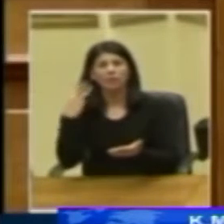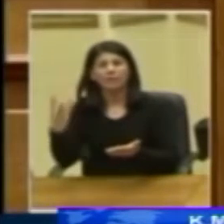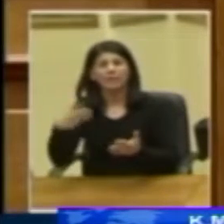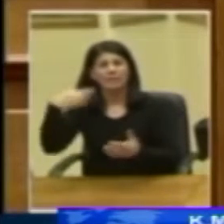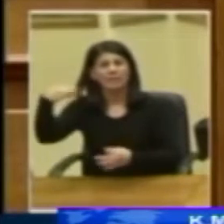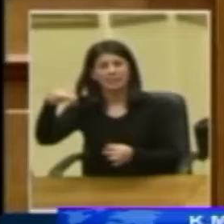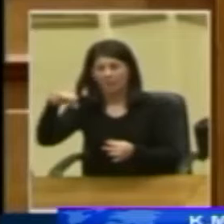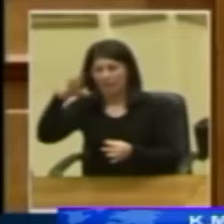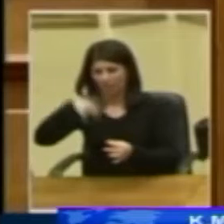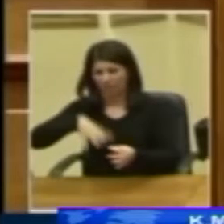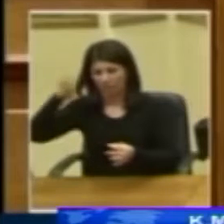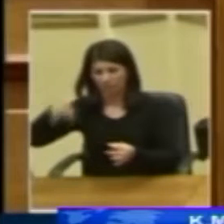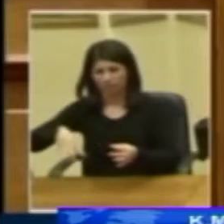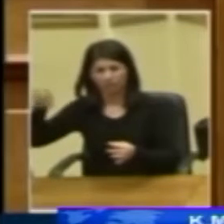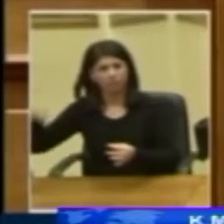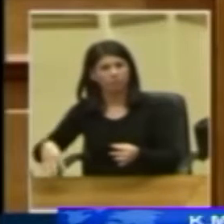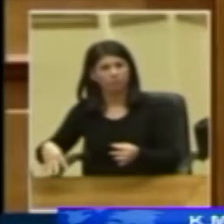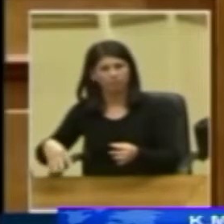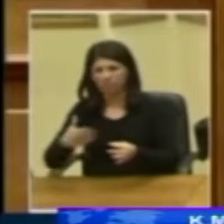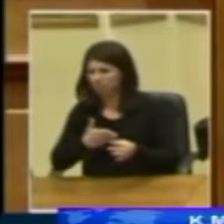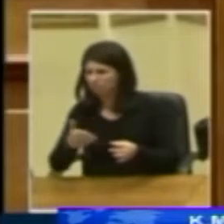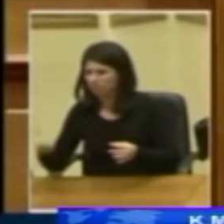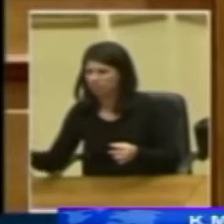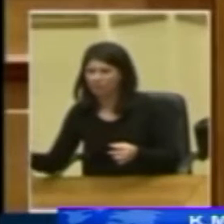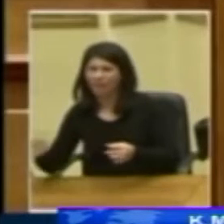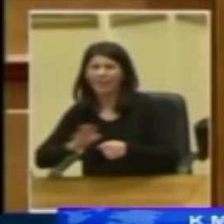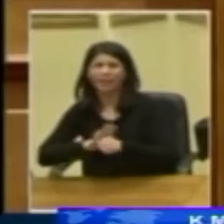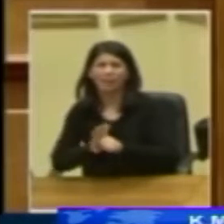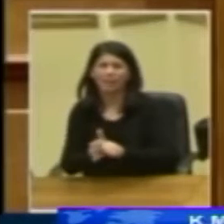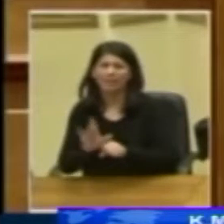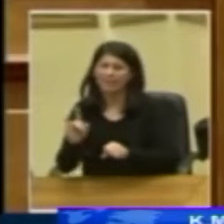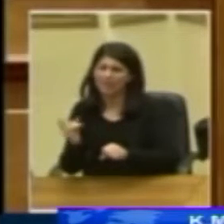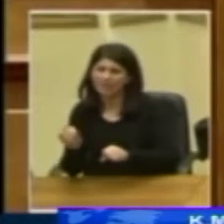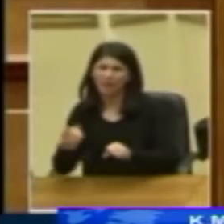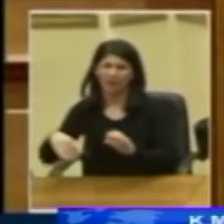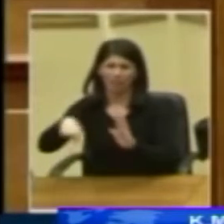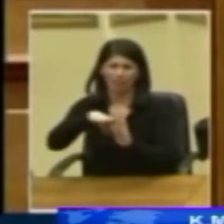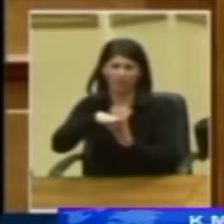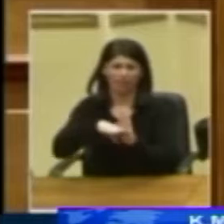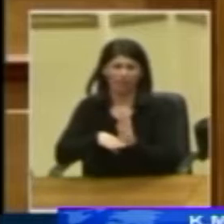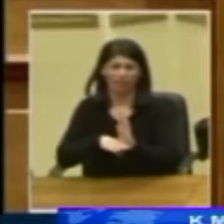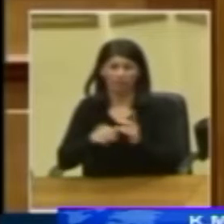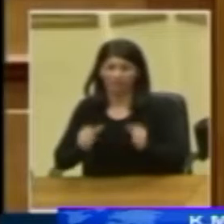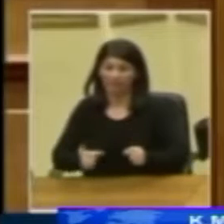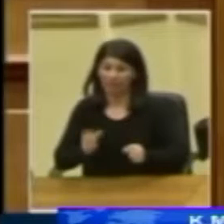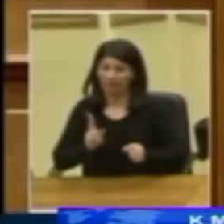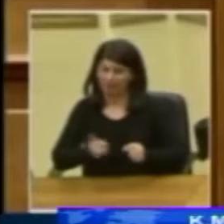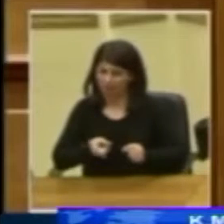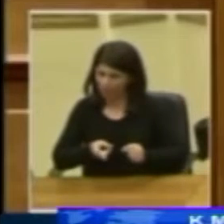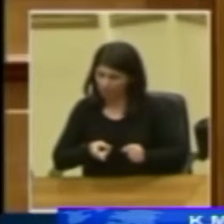σελίδων γεμάτη είτε από διατάξεις θεσμικά